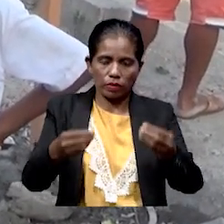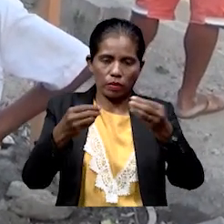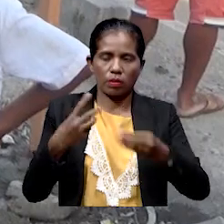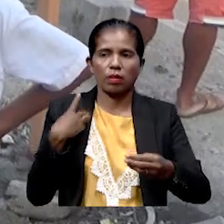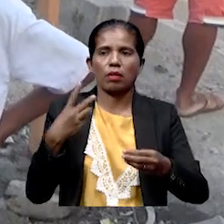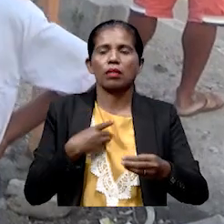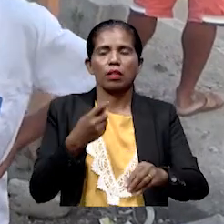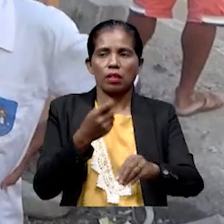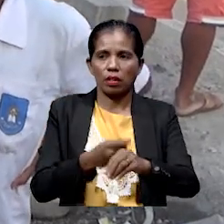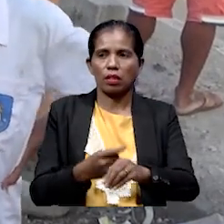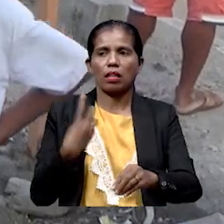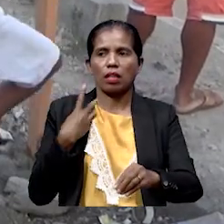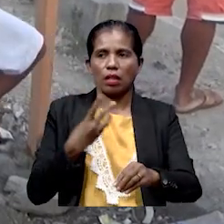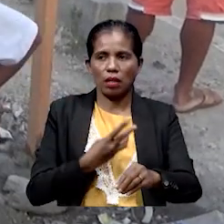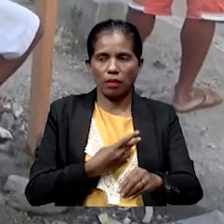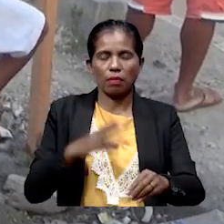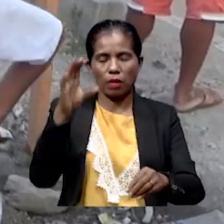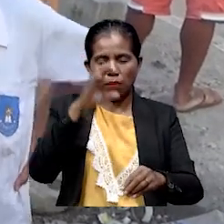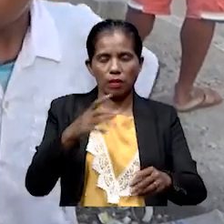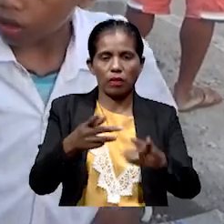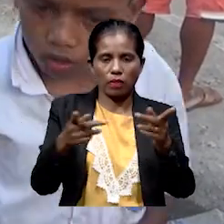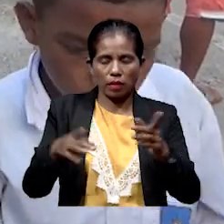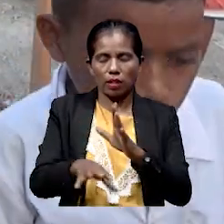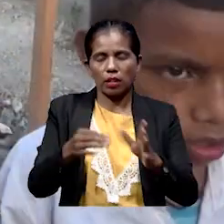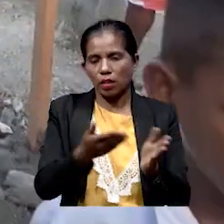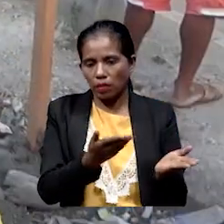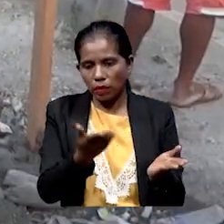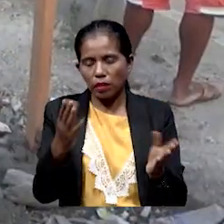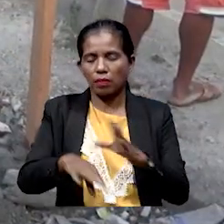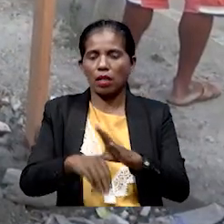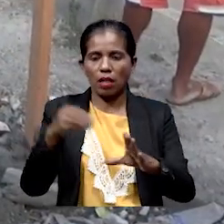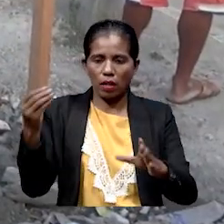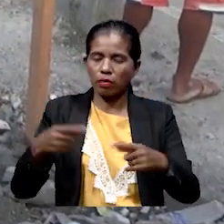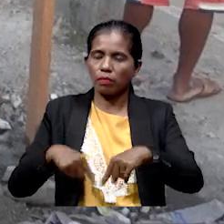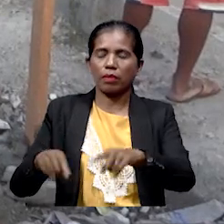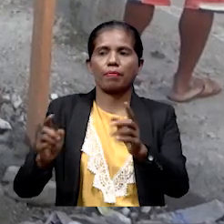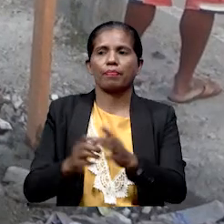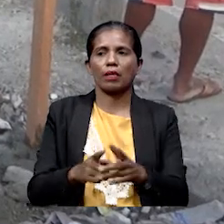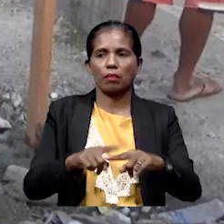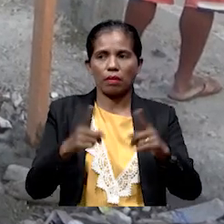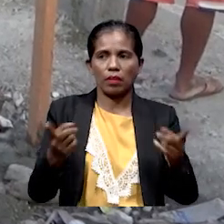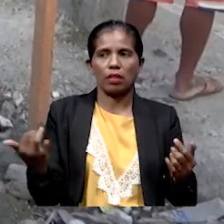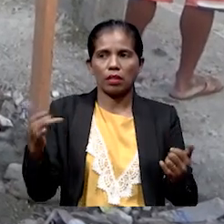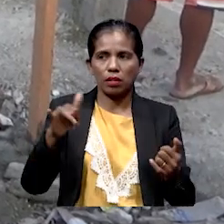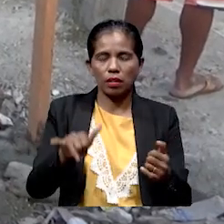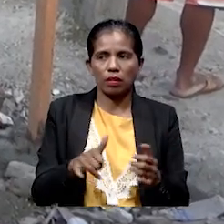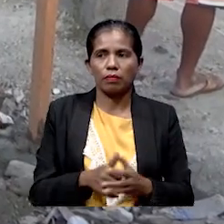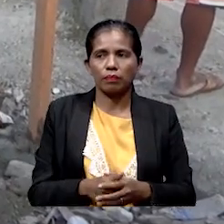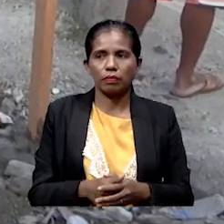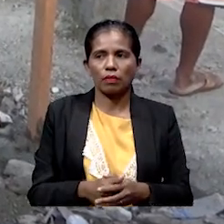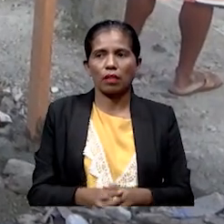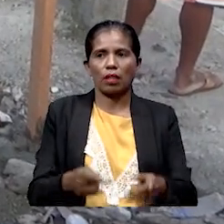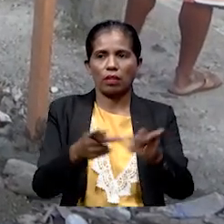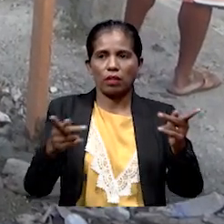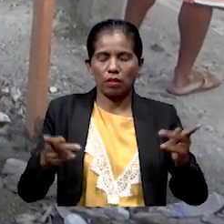to tempo ida nebe ami buka fatin hetang ona ita bot sira belesai. Mas ohing ni sira apakah sira be fatin